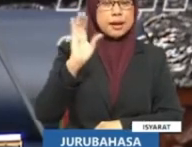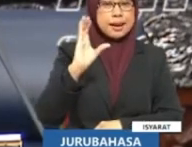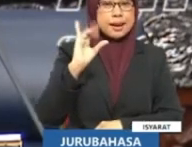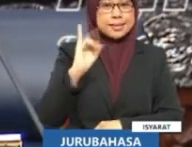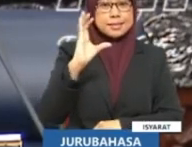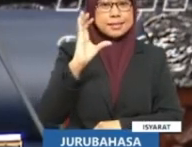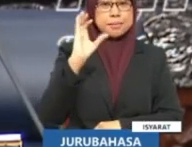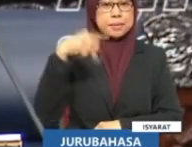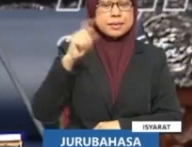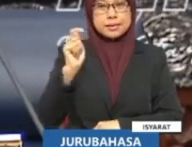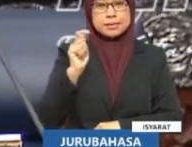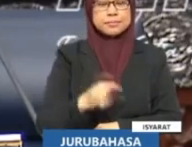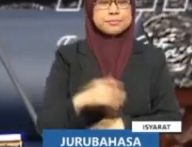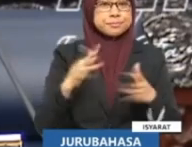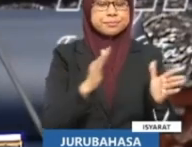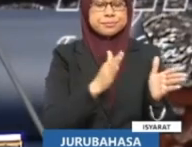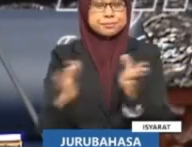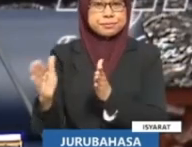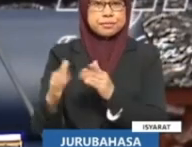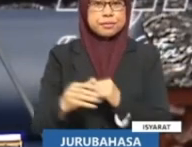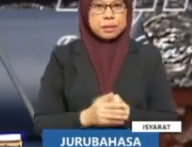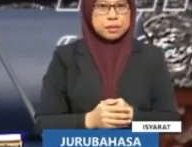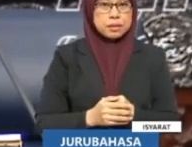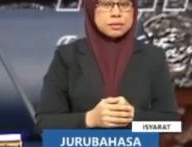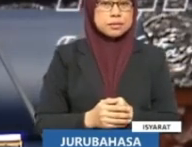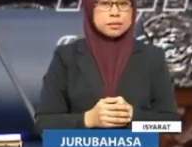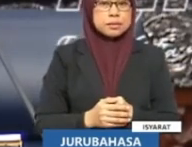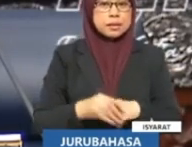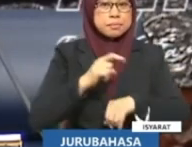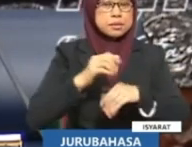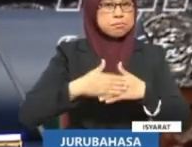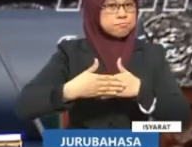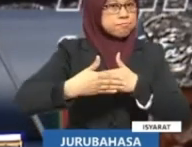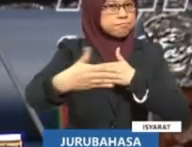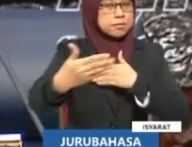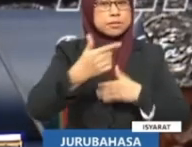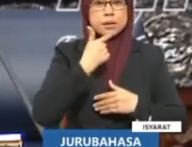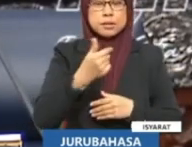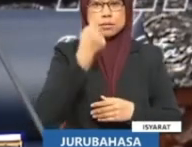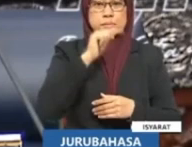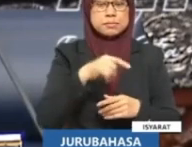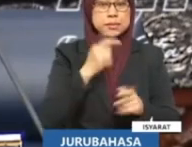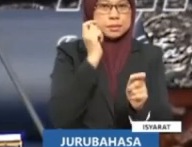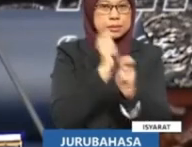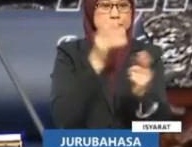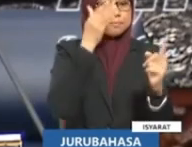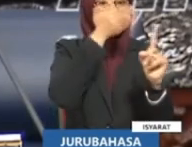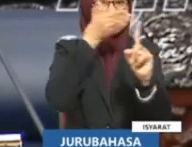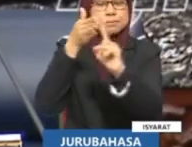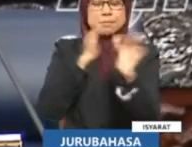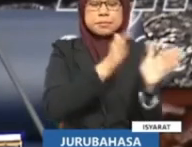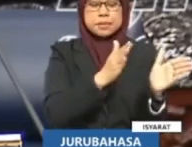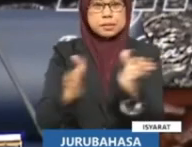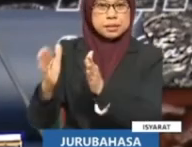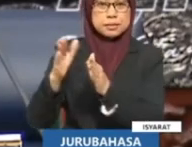Kementerian kita juga telah menyediakan plan pembangunan pencernaan jangka panjang menetapkan harga 7 bagi